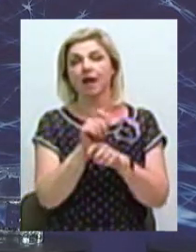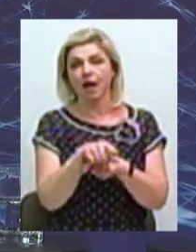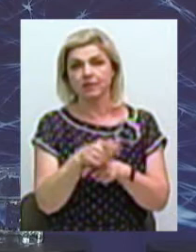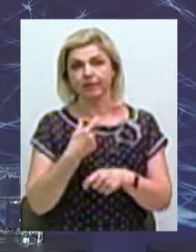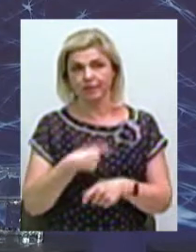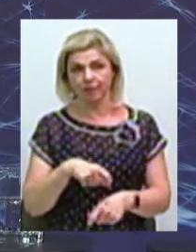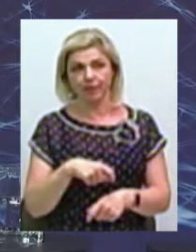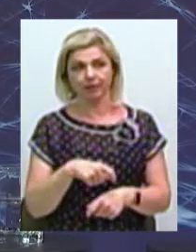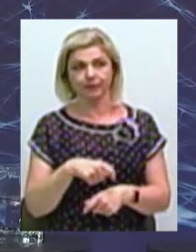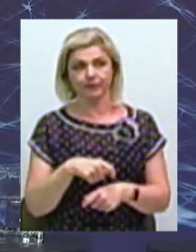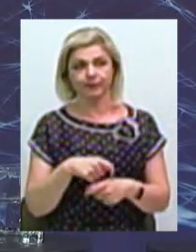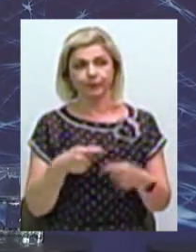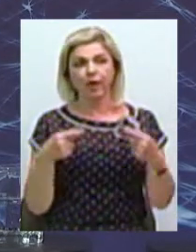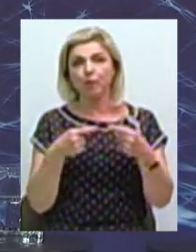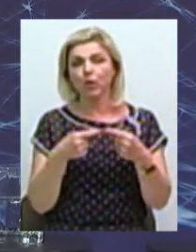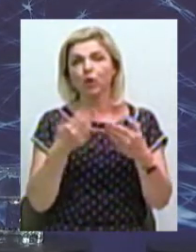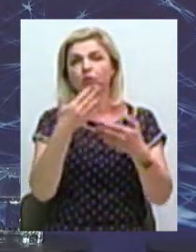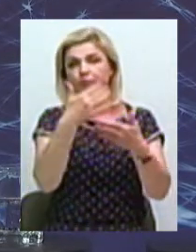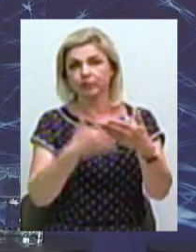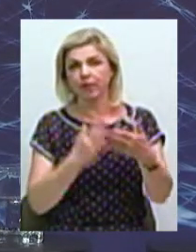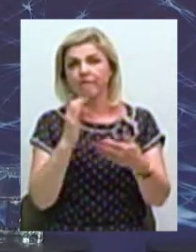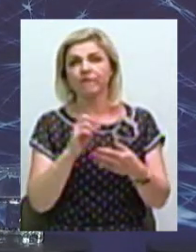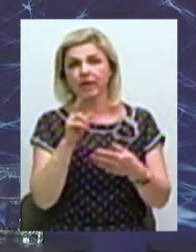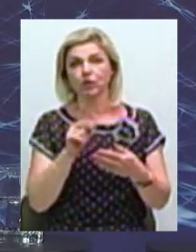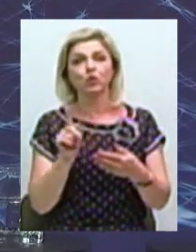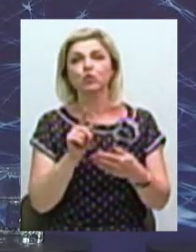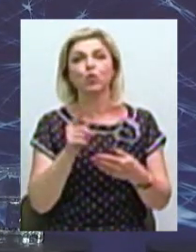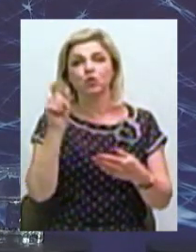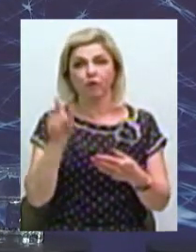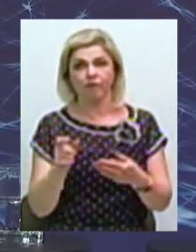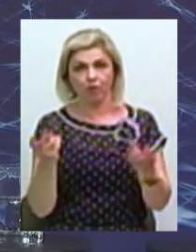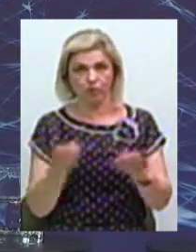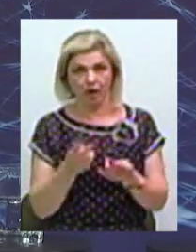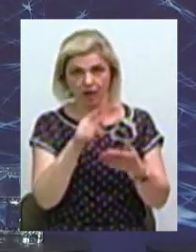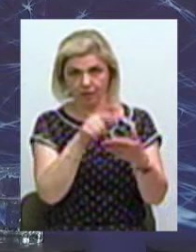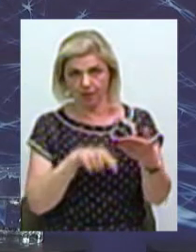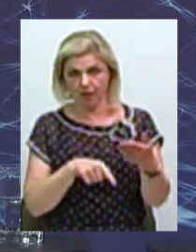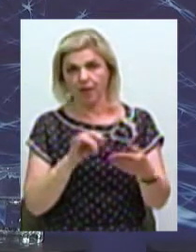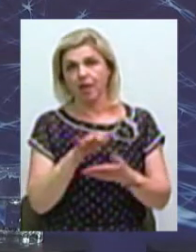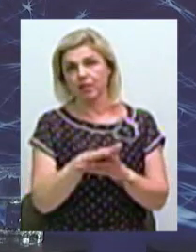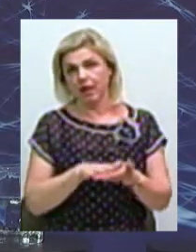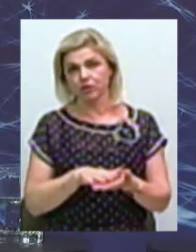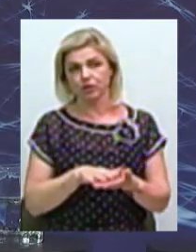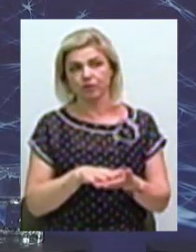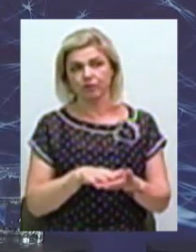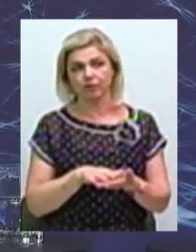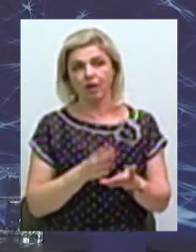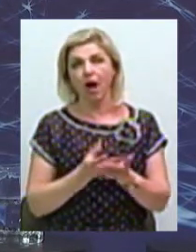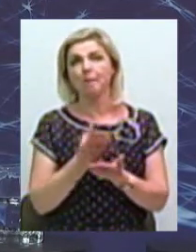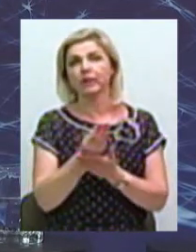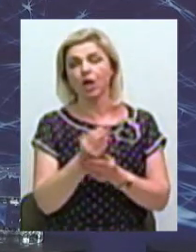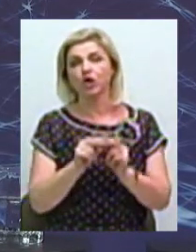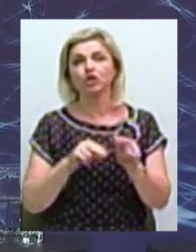себе определенный вид, то, что, ну, то, чего ему надо, дальше он оплачивает это